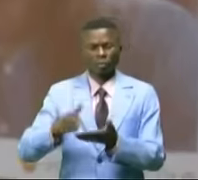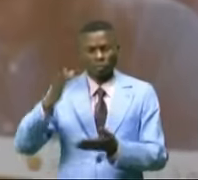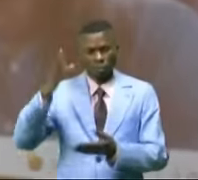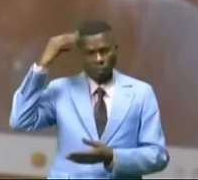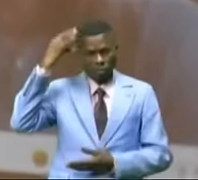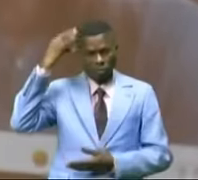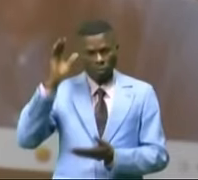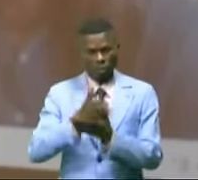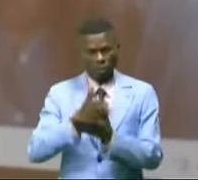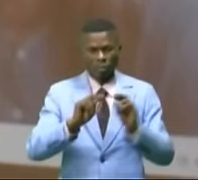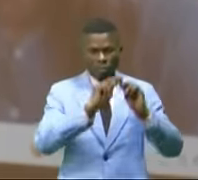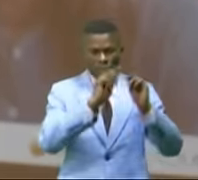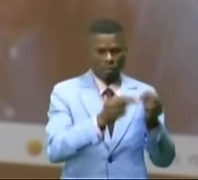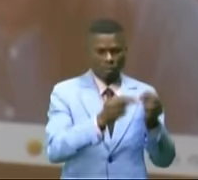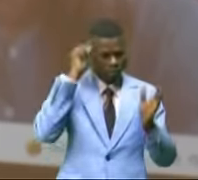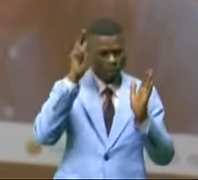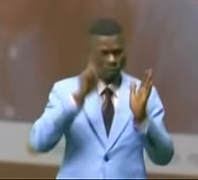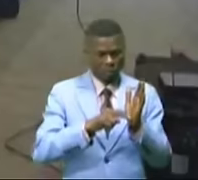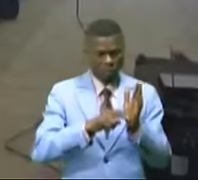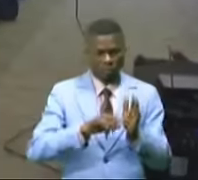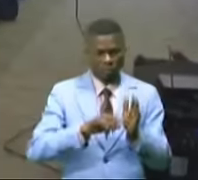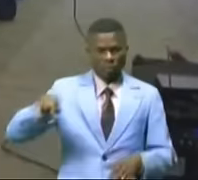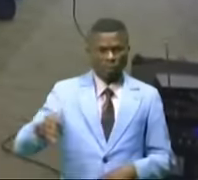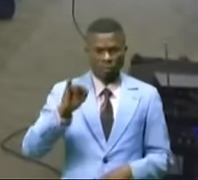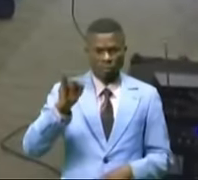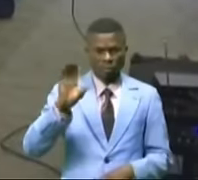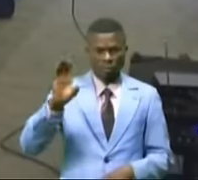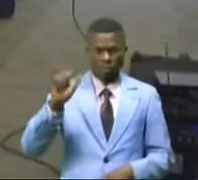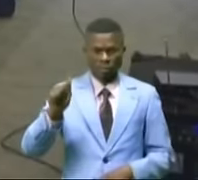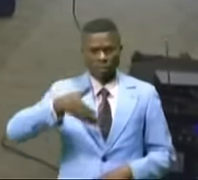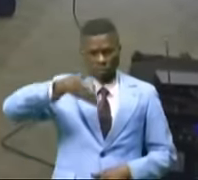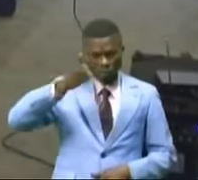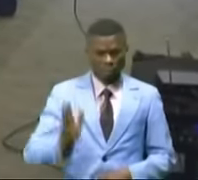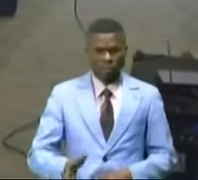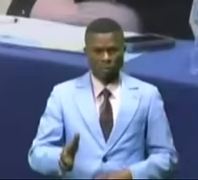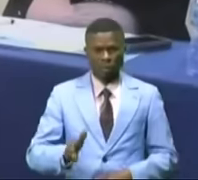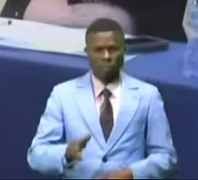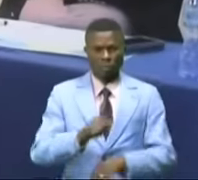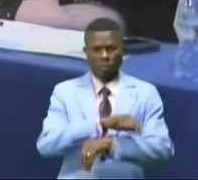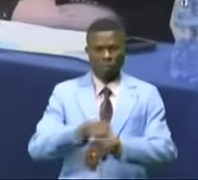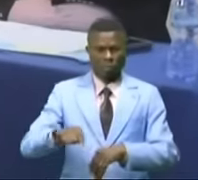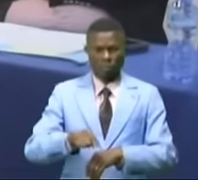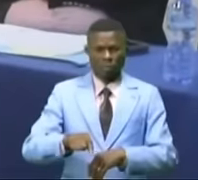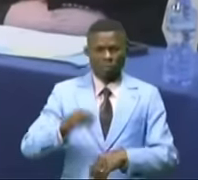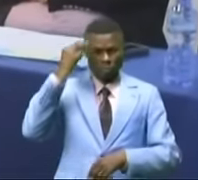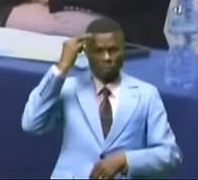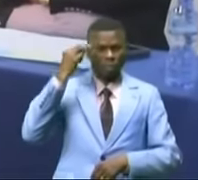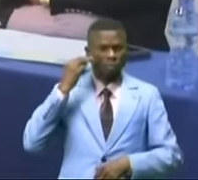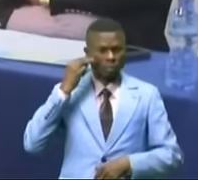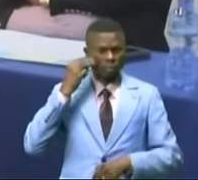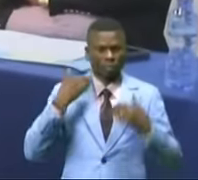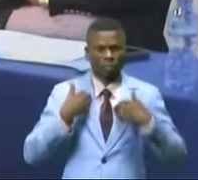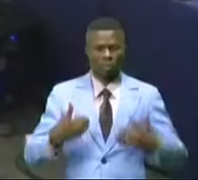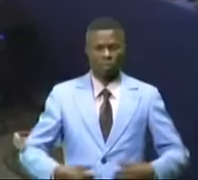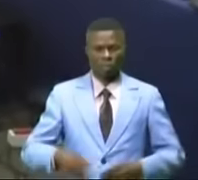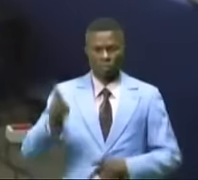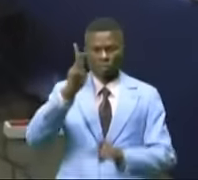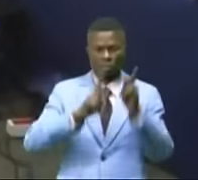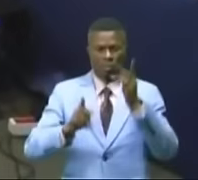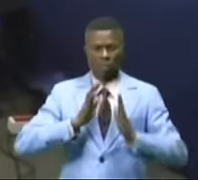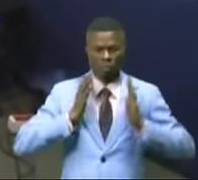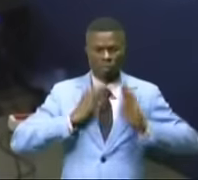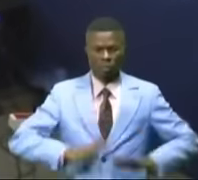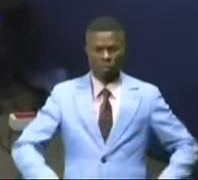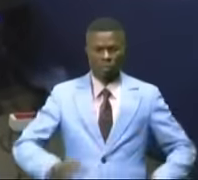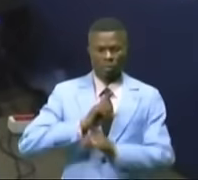expériences entre l'équipe de gouvernance de l'AGIGA et les experts de quelques directions du ministère de la Santé publique, hygiène